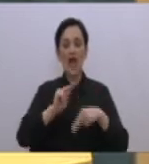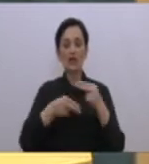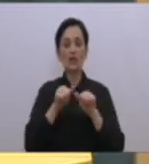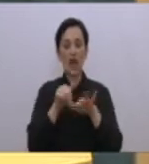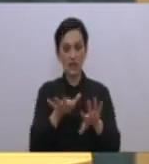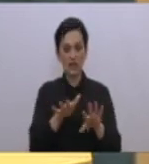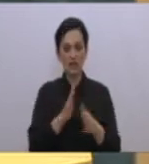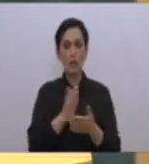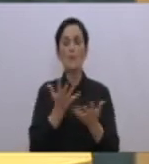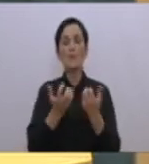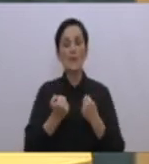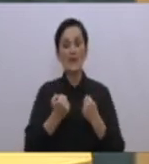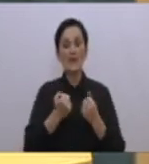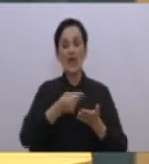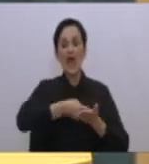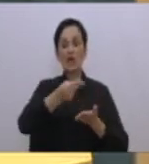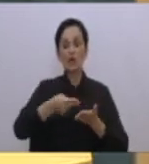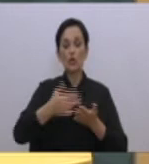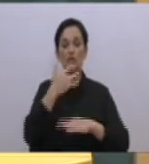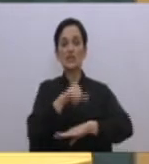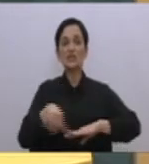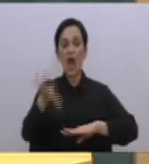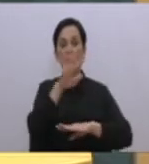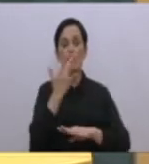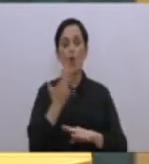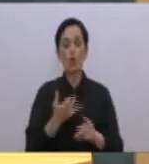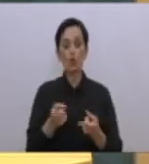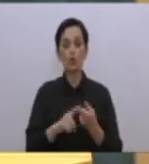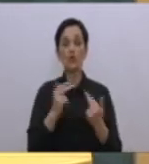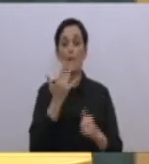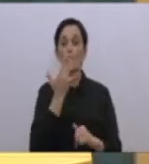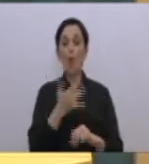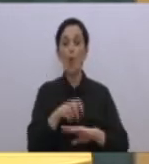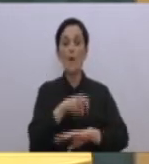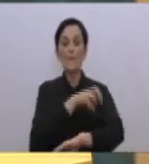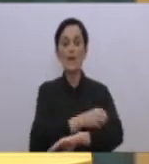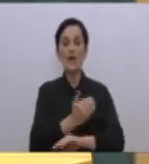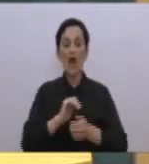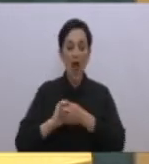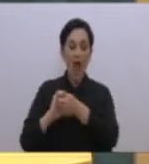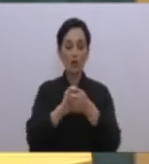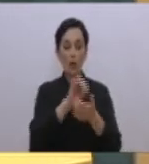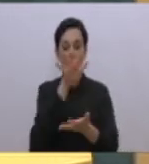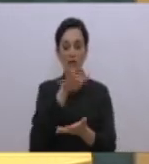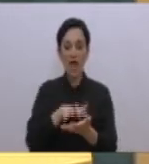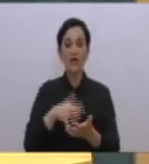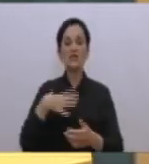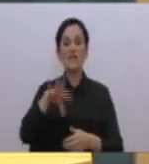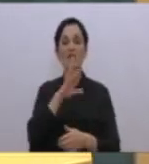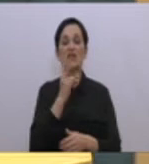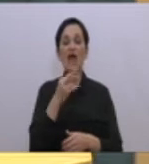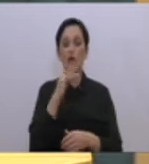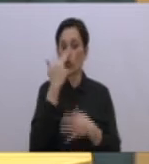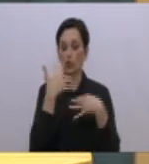რატიფიცირება, მიიღო რეზოლუცია საგარეო პოლიტიკის შესახებ და პოლიტიკური პარტიების ერთობლივი განცხადება საქართველოს ნატოში